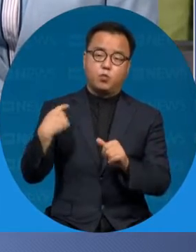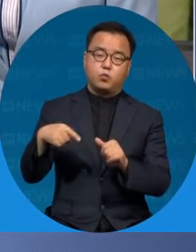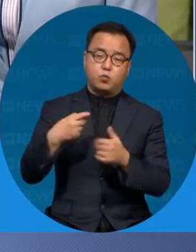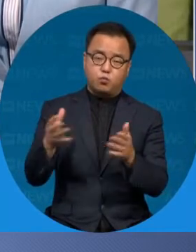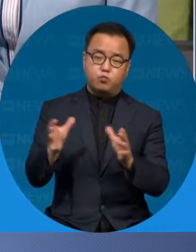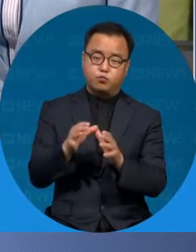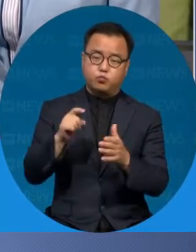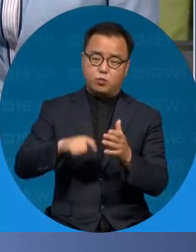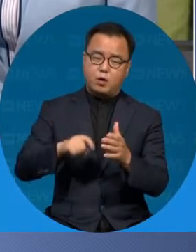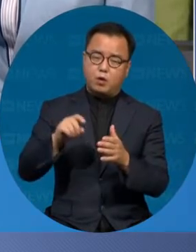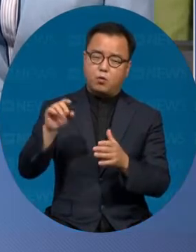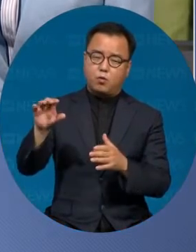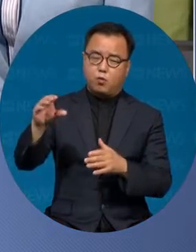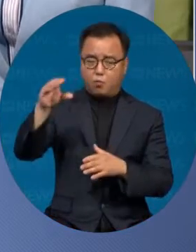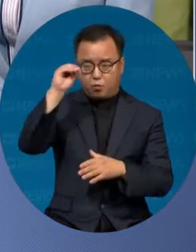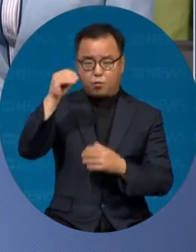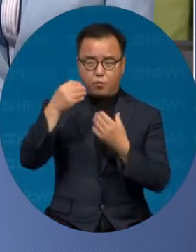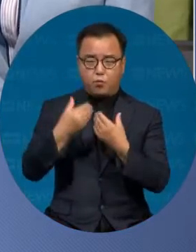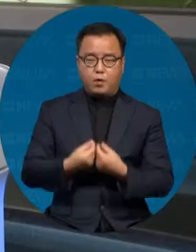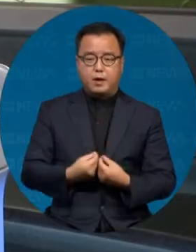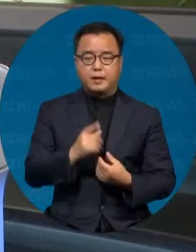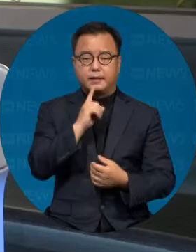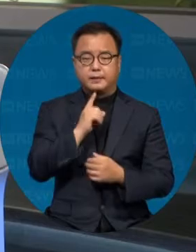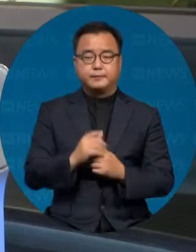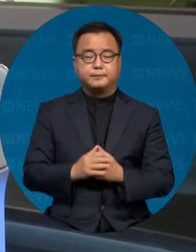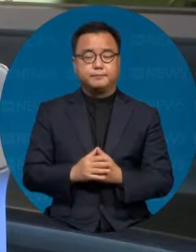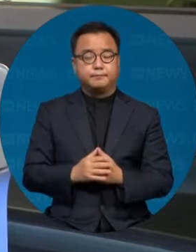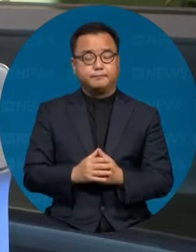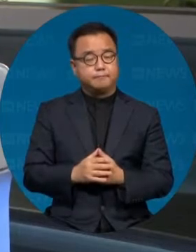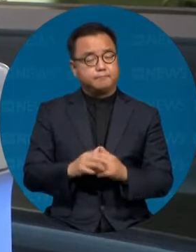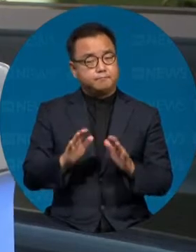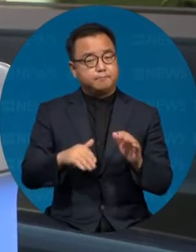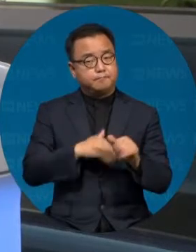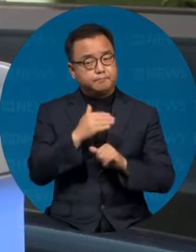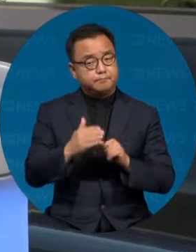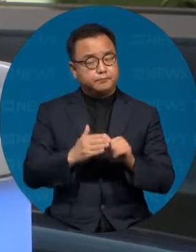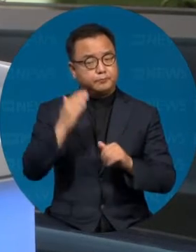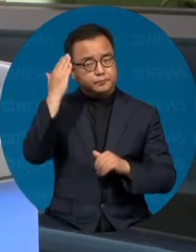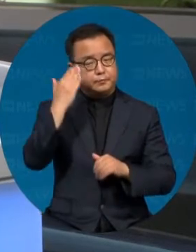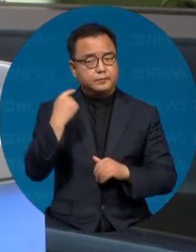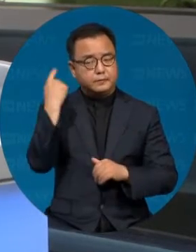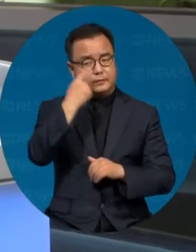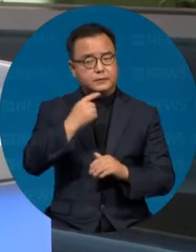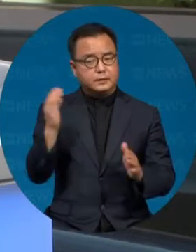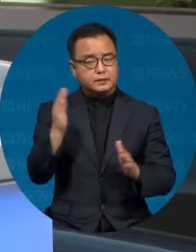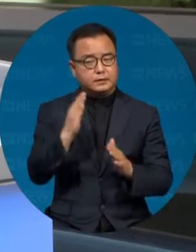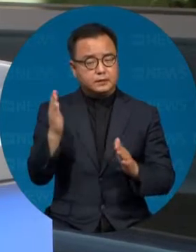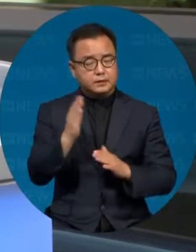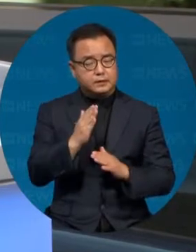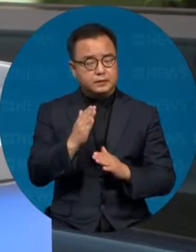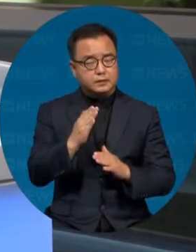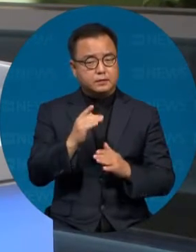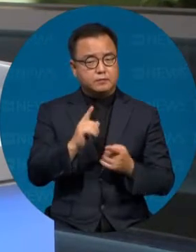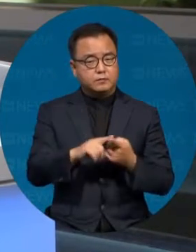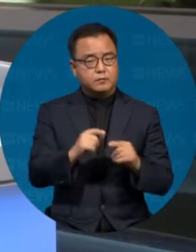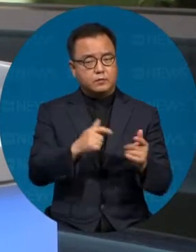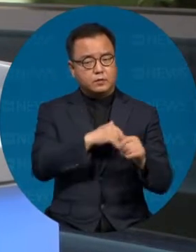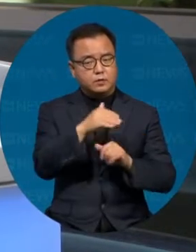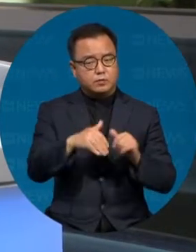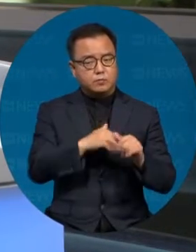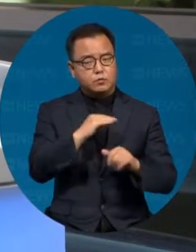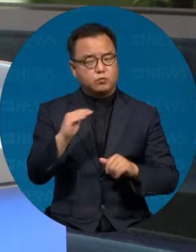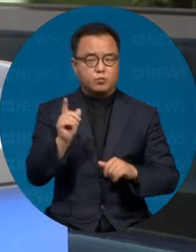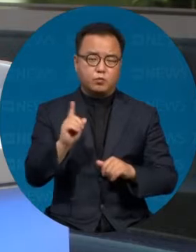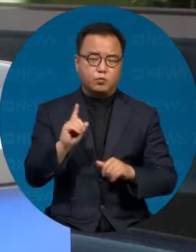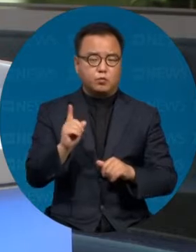됐다고 평가하기도 했습니다. 네. 그러면 이쯤 되면 흑인 학생들의 채무 비중이 백인들에 비해서 얼마나